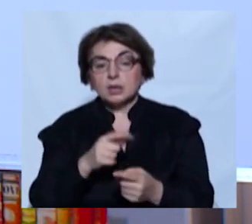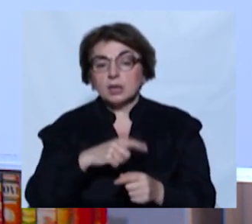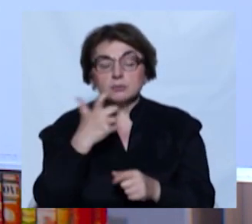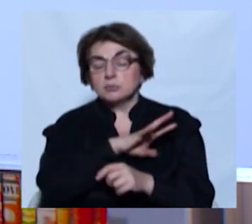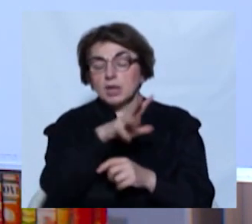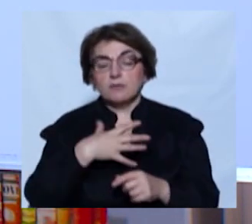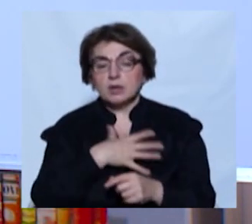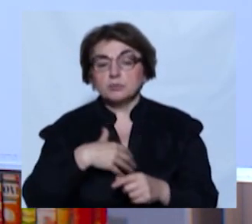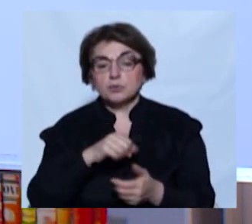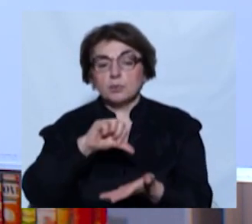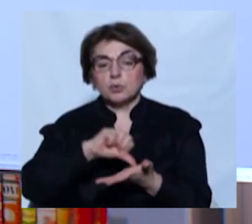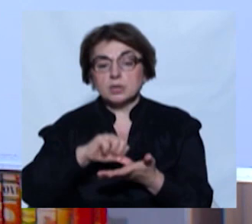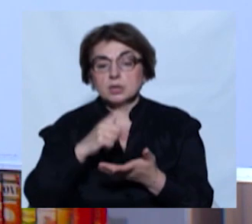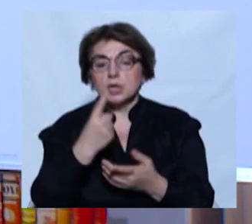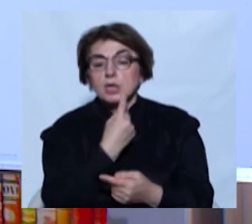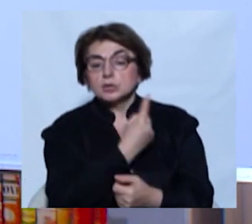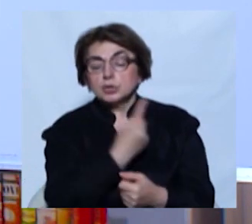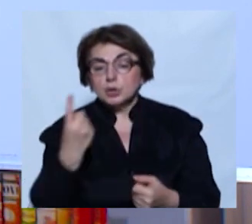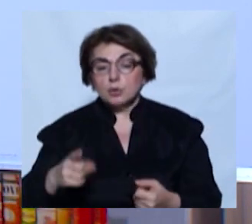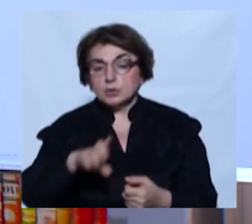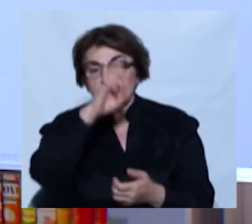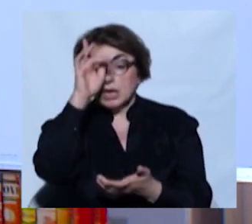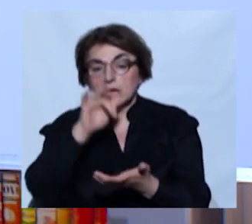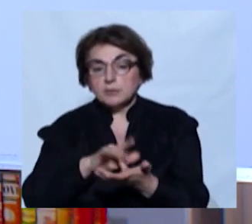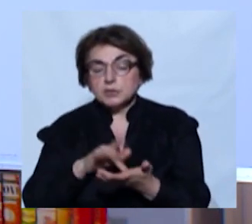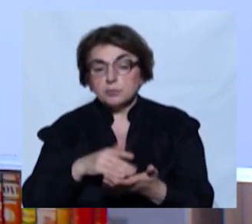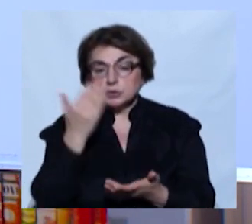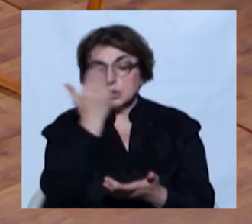ელემენტი გახლავთ, ეს მიზნები თითოეული სახელმწიფოს ერის